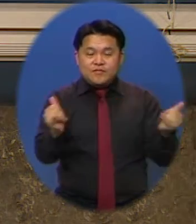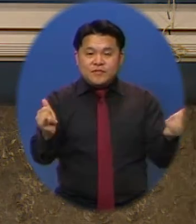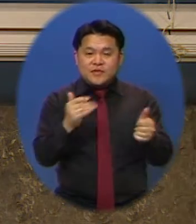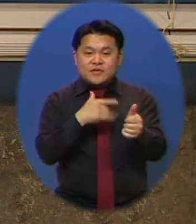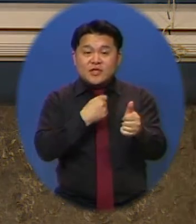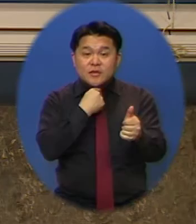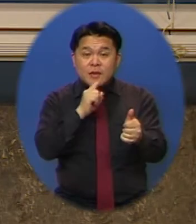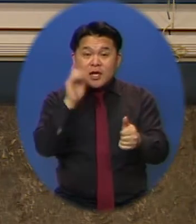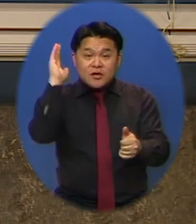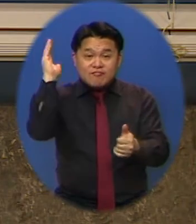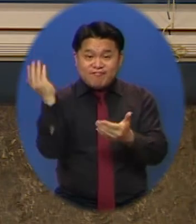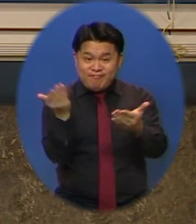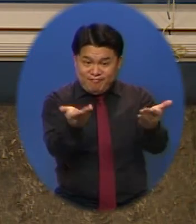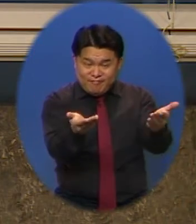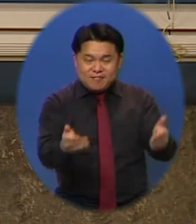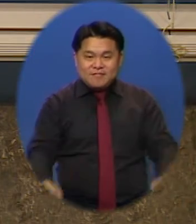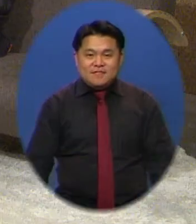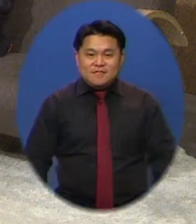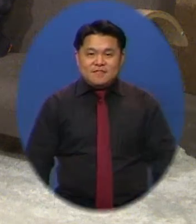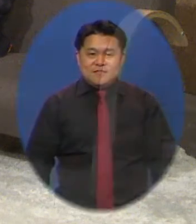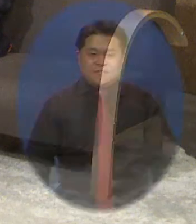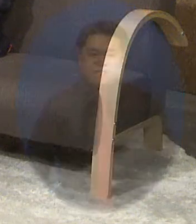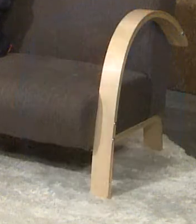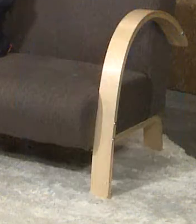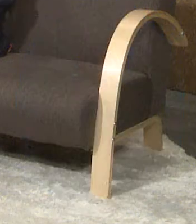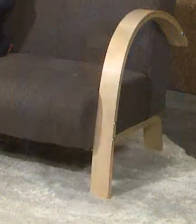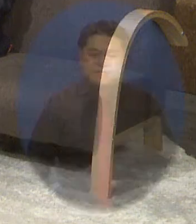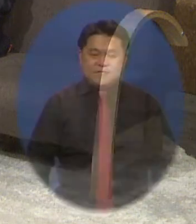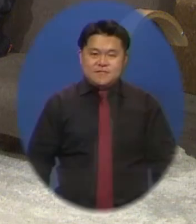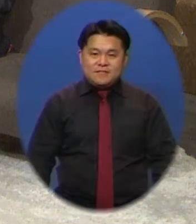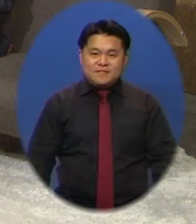국민들께 당부하고 싶은 말씀 있으면 한마디만 해주세요. 예.